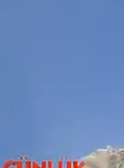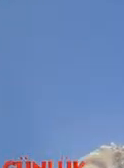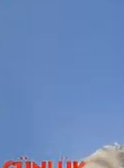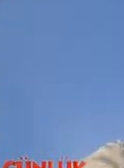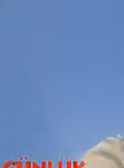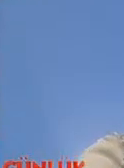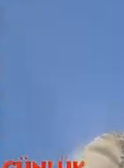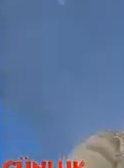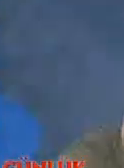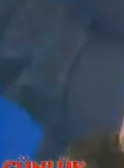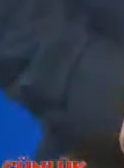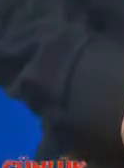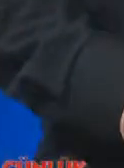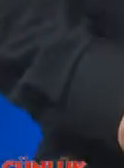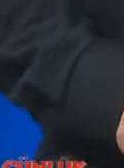İçimde